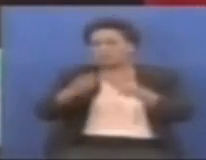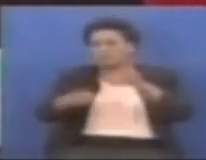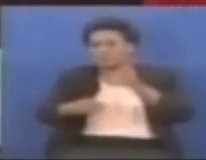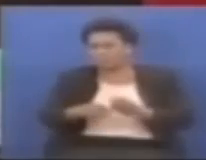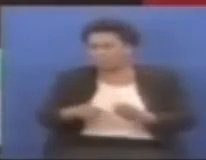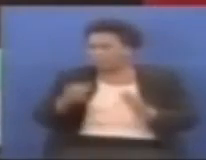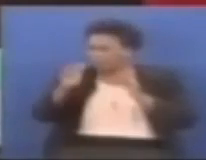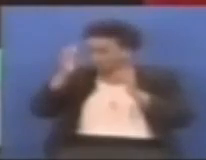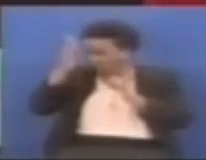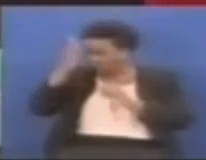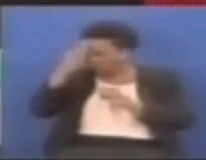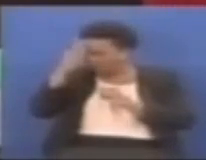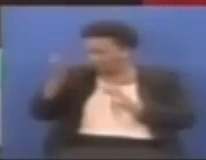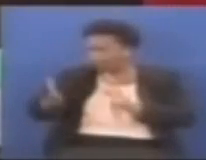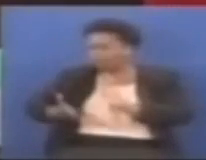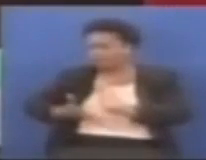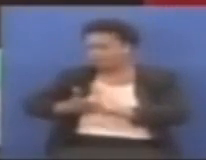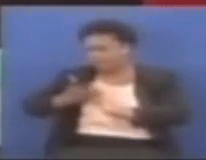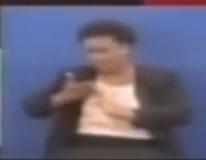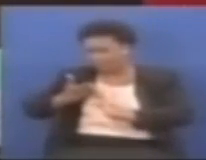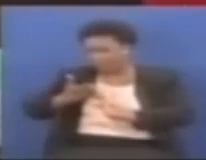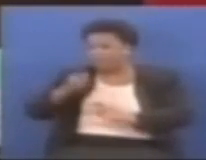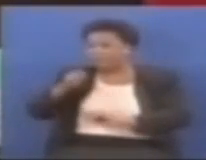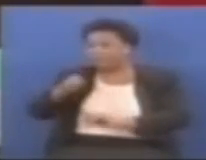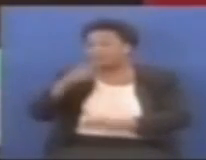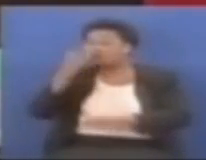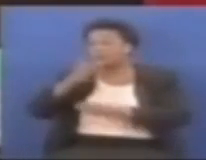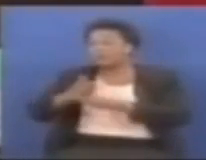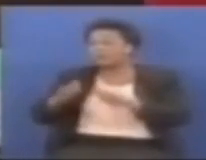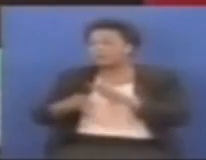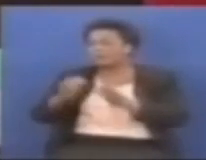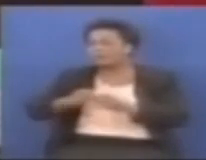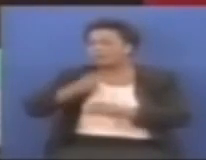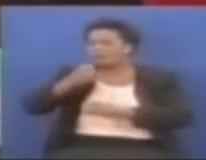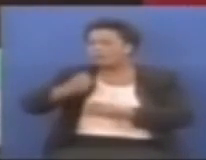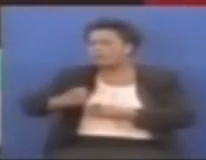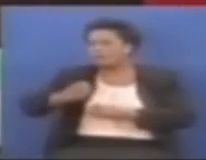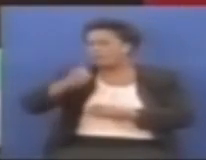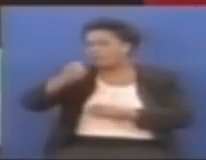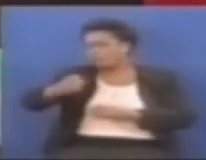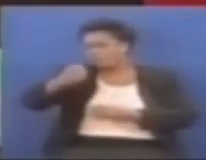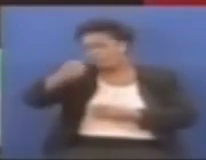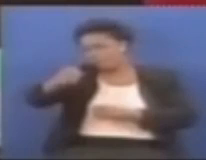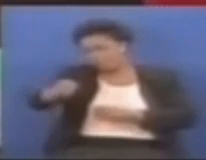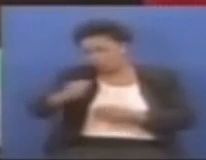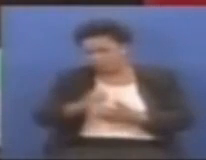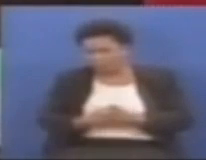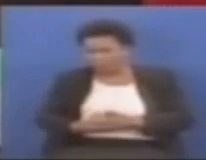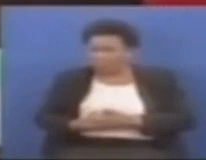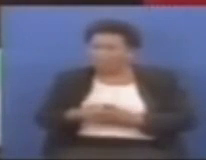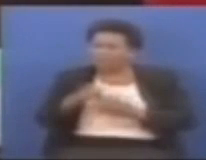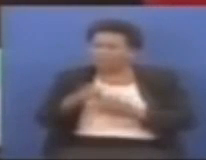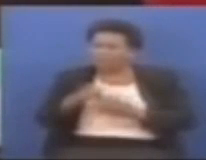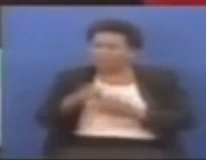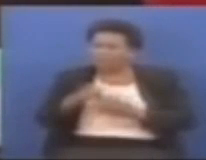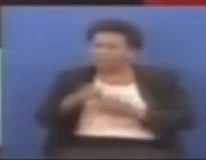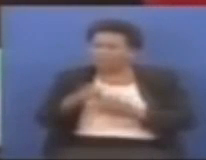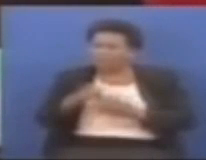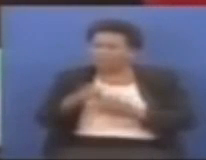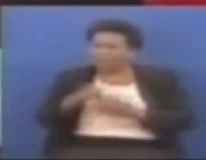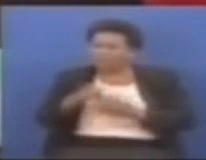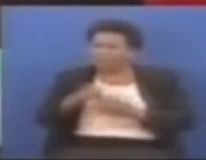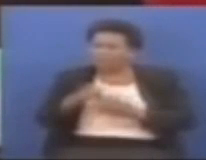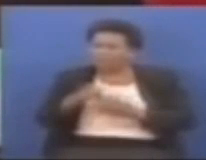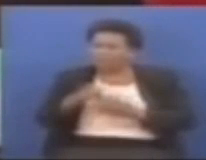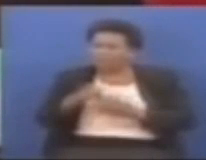kidogo, lakini kadri tunapata fedha tutakwenda kuiboresha barabara hii, na tutaendelea kuboresha maeneo yote ambayo yanaleta usumbufu kwa wananchi. Wananchi wakati